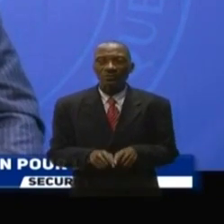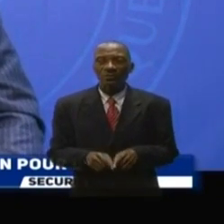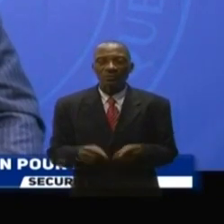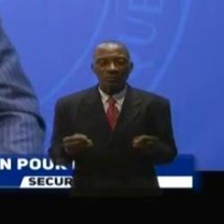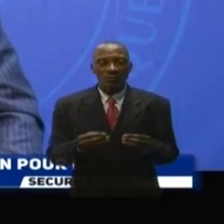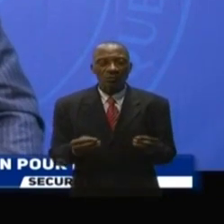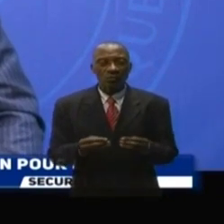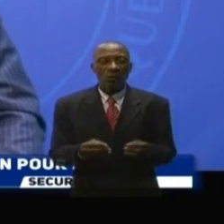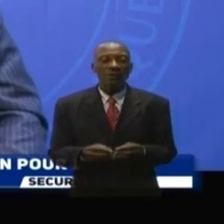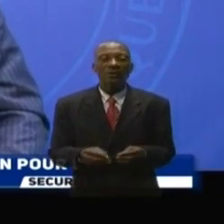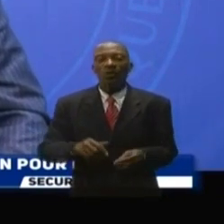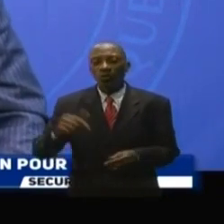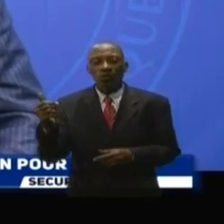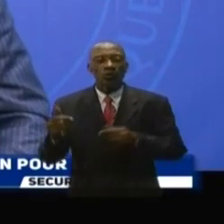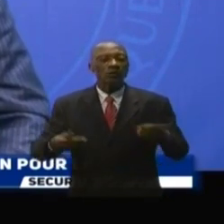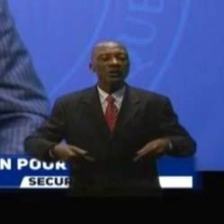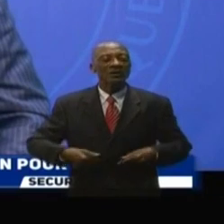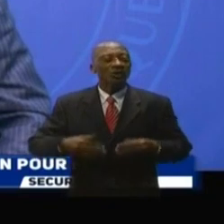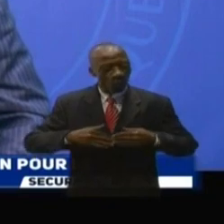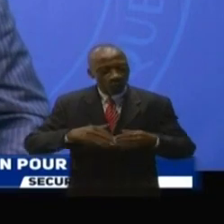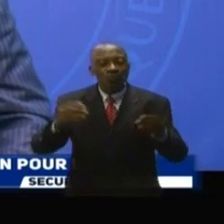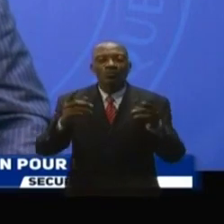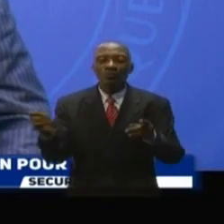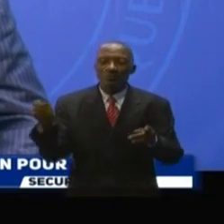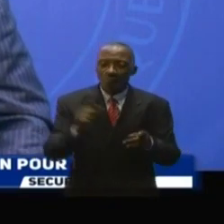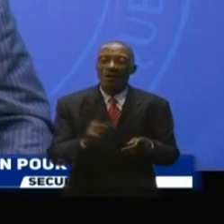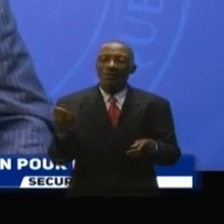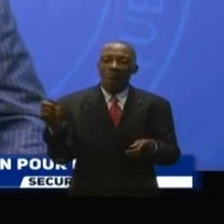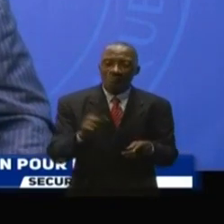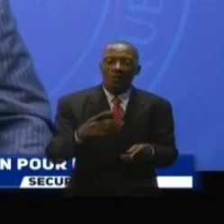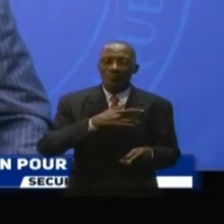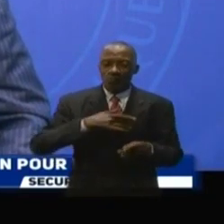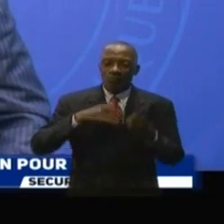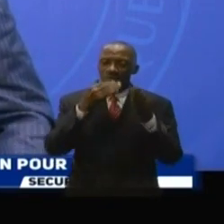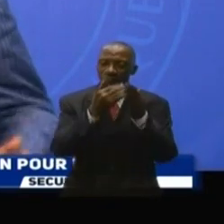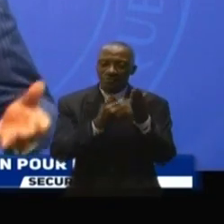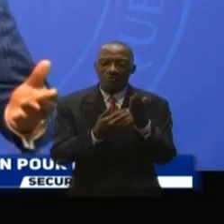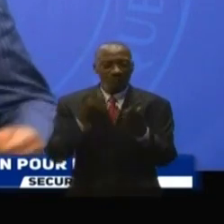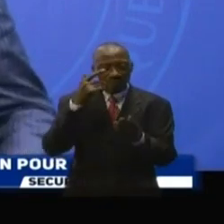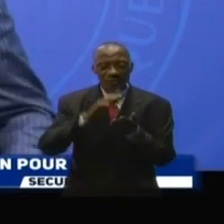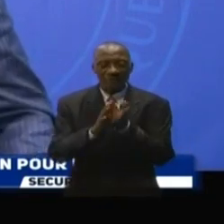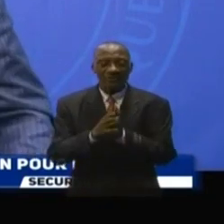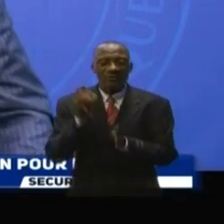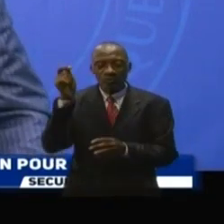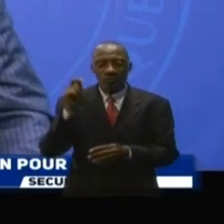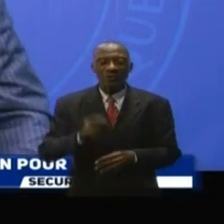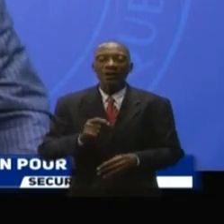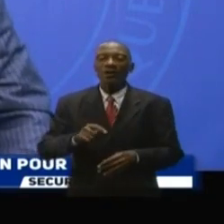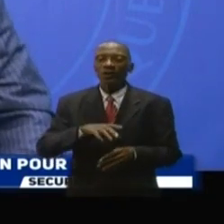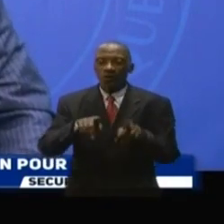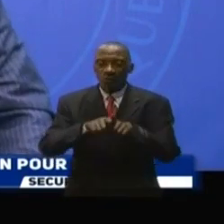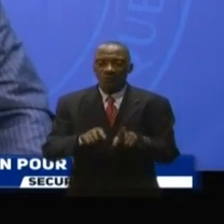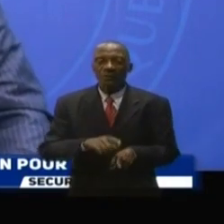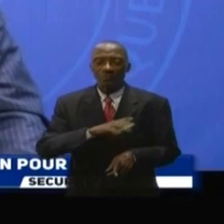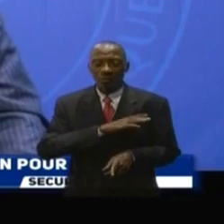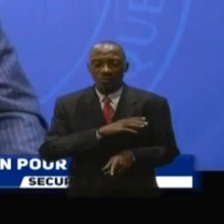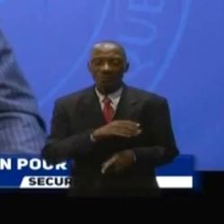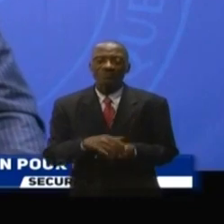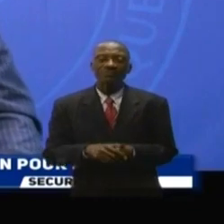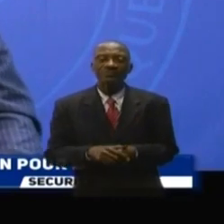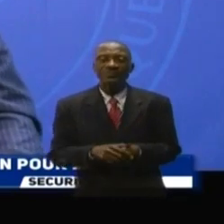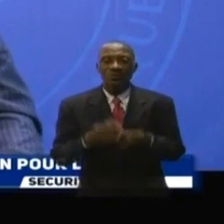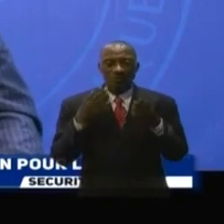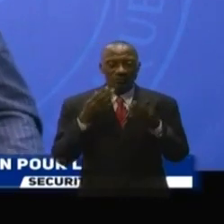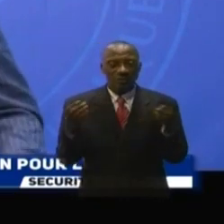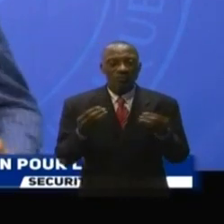davantage auprès des centres de recrutement prévus à cet effet. À cette occasion, je salue la bravoure de